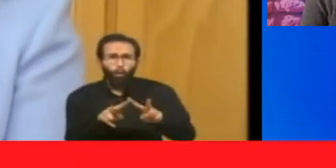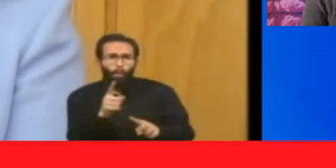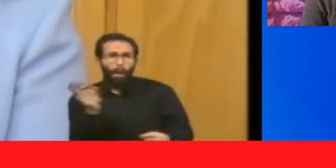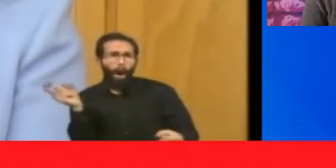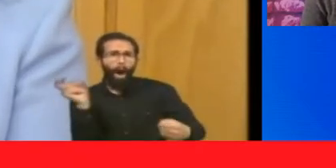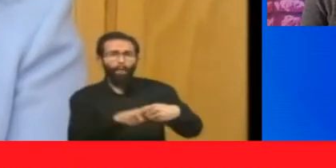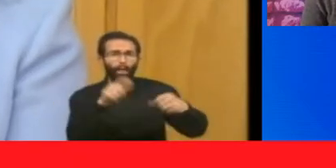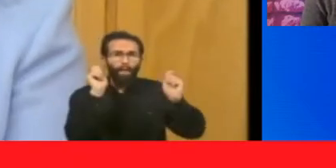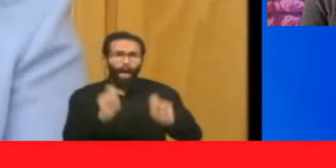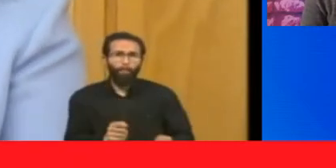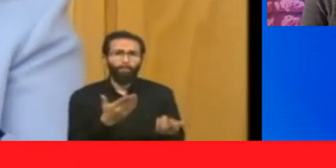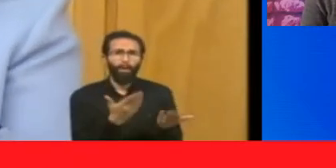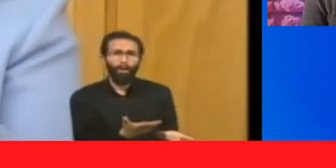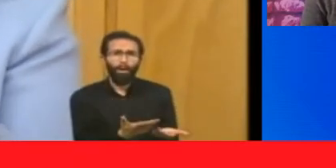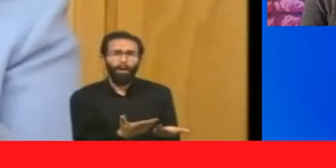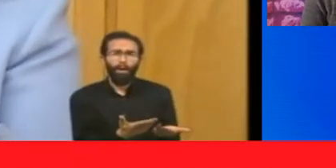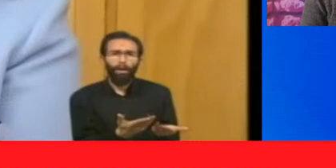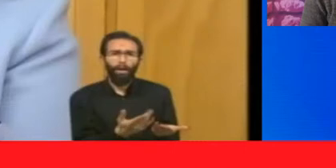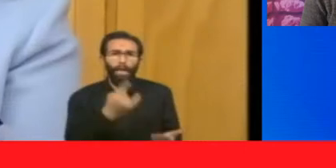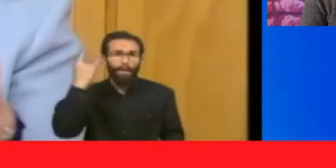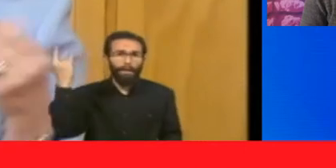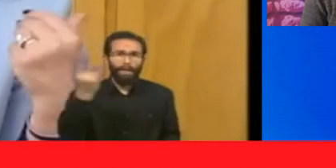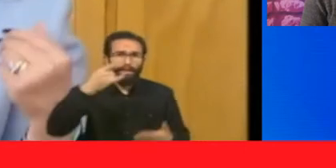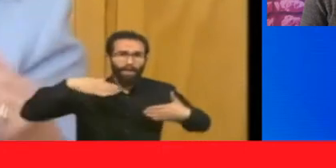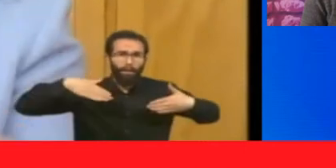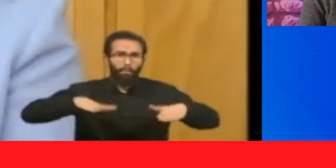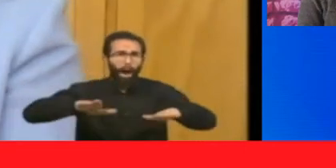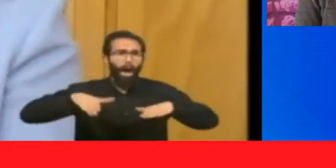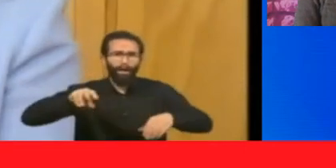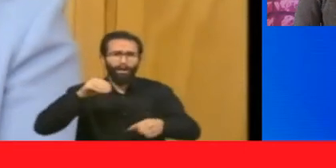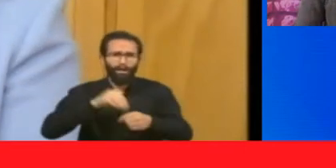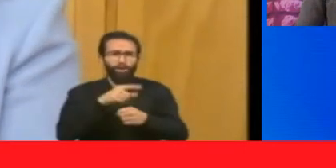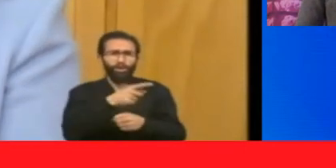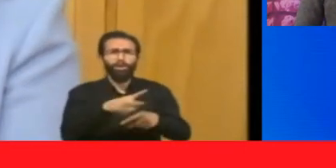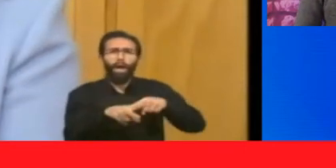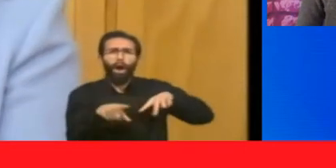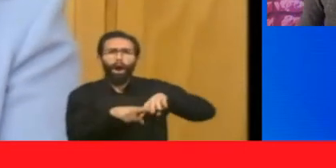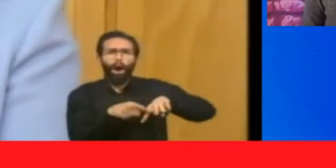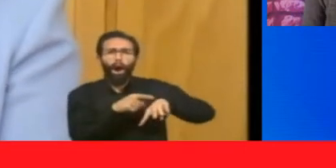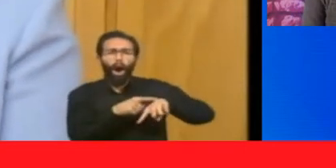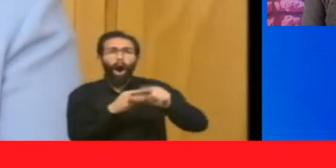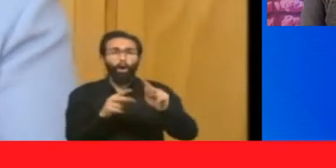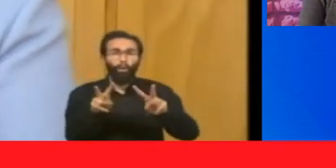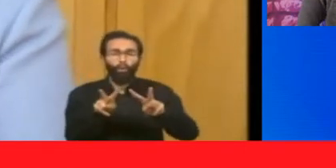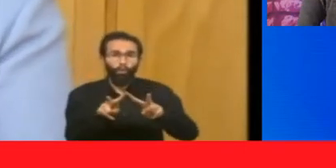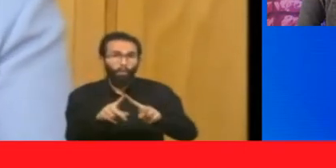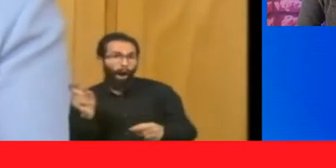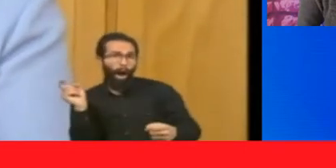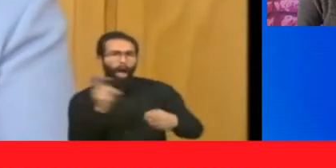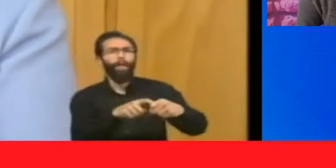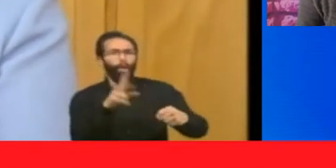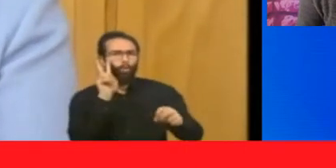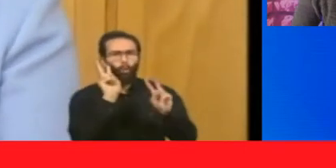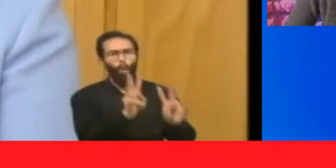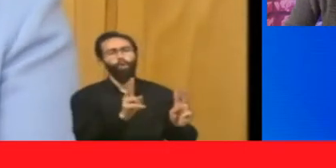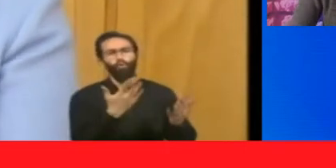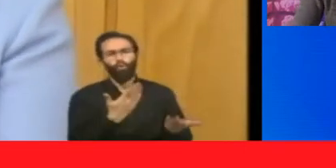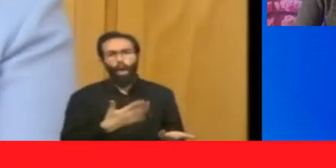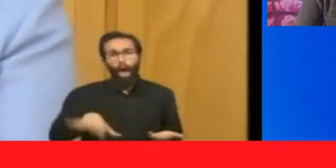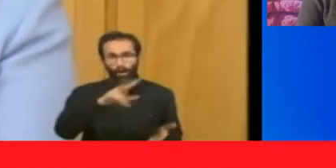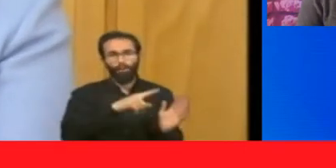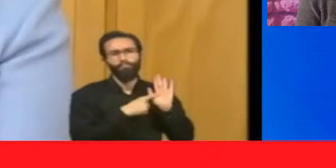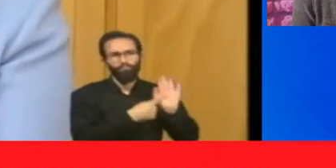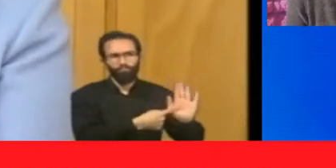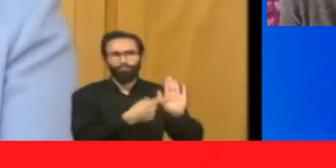bir kayyum atadıklarını bir kez daha geçtiğimiz günlerde gördük ve buna tanıklık ettik.